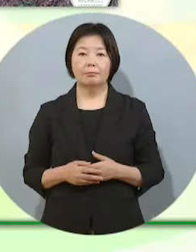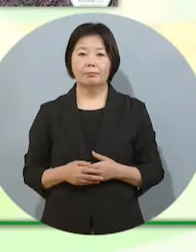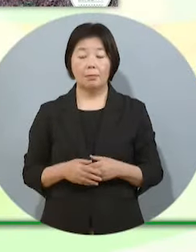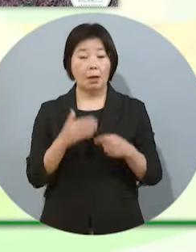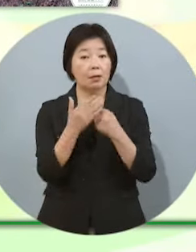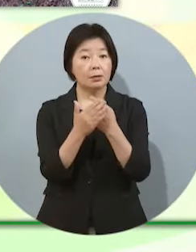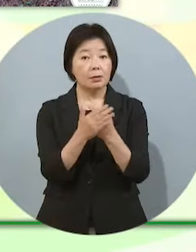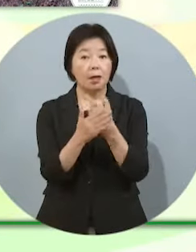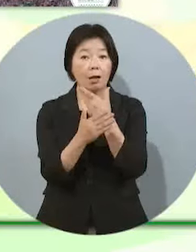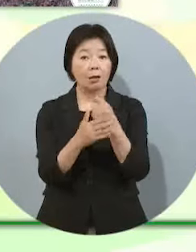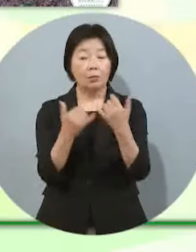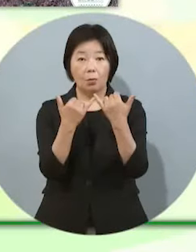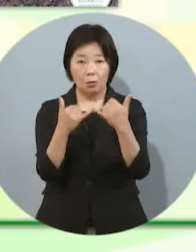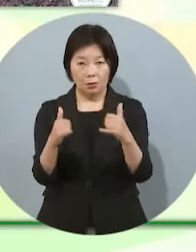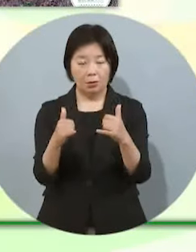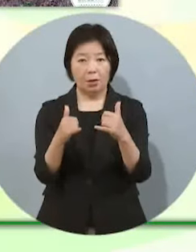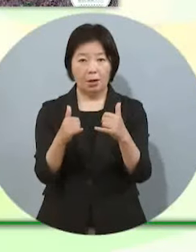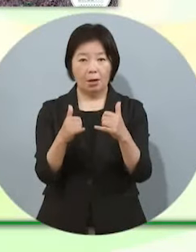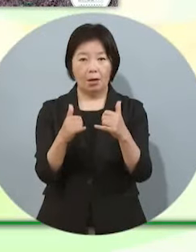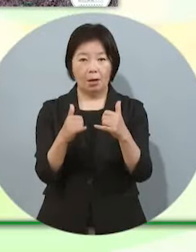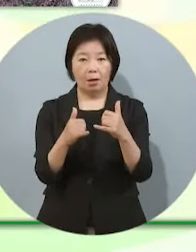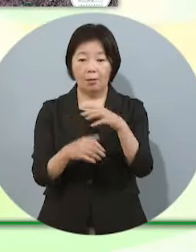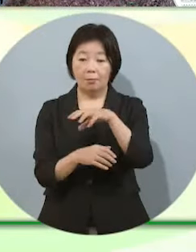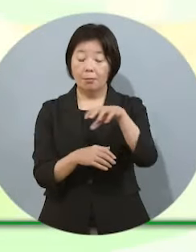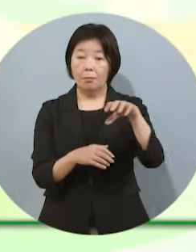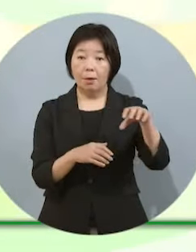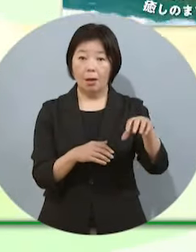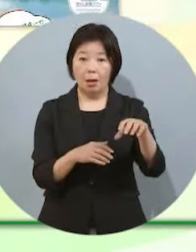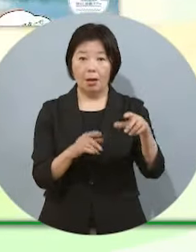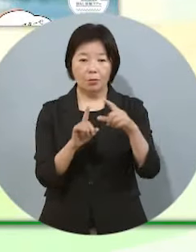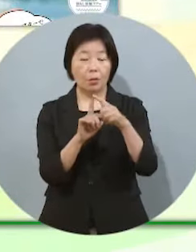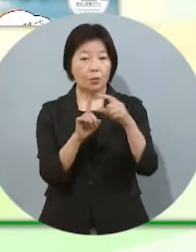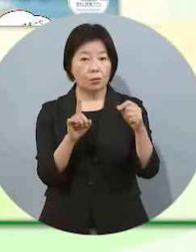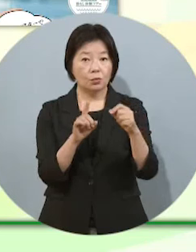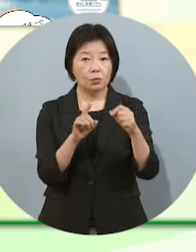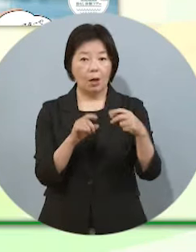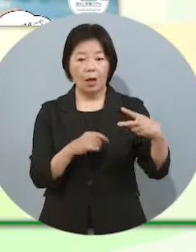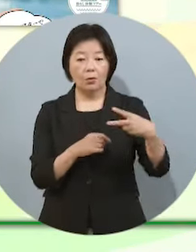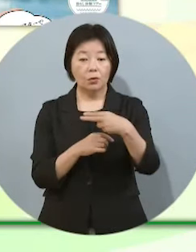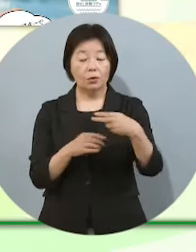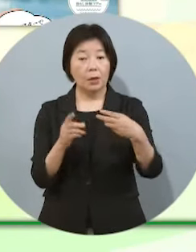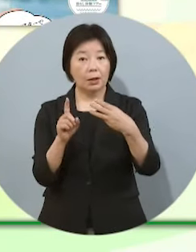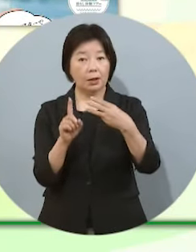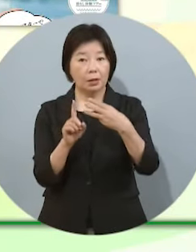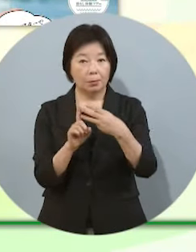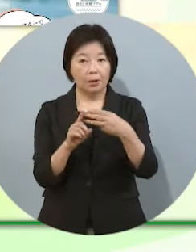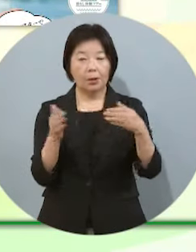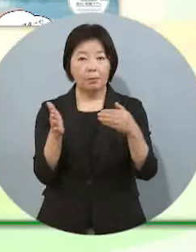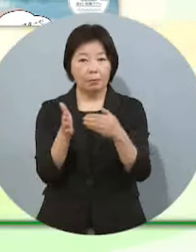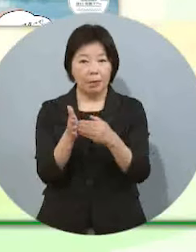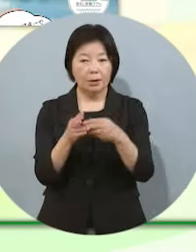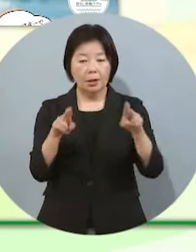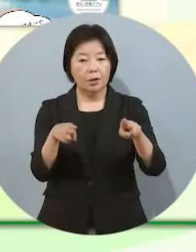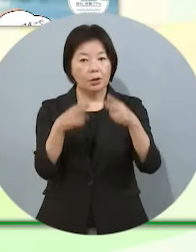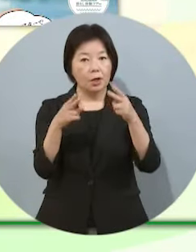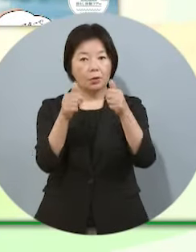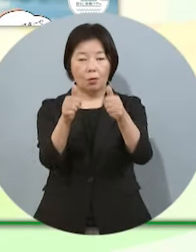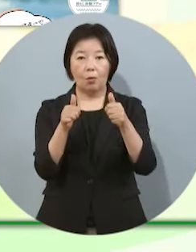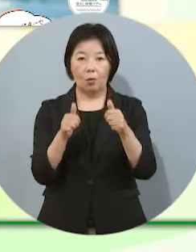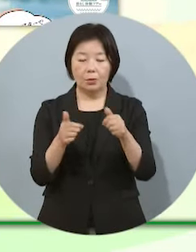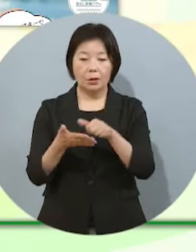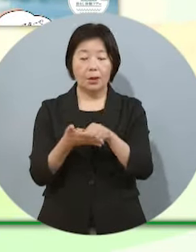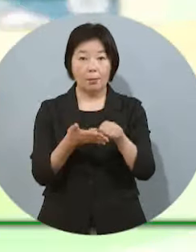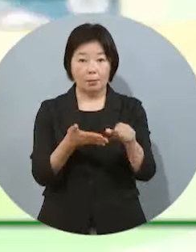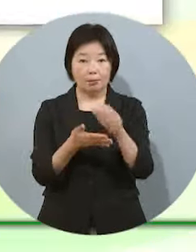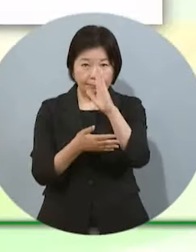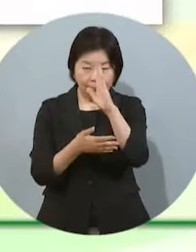参加を希望する人は、各実施ツアーの締め切り日までに専用フォームからお申し込みください。申